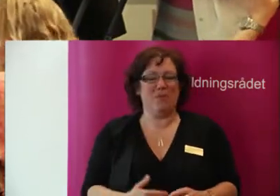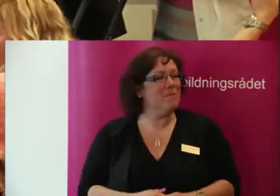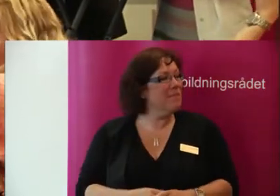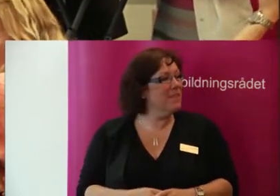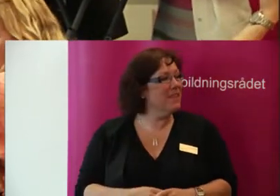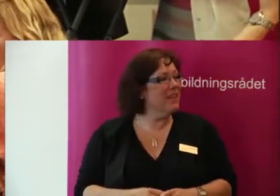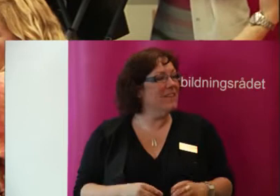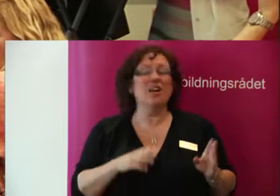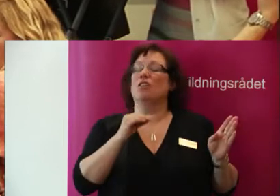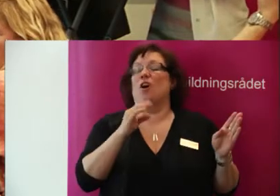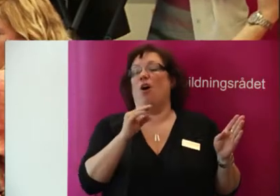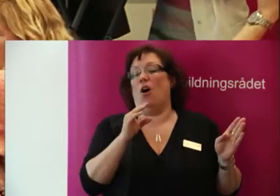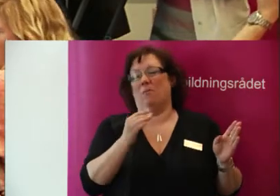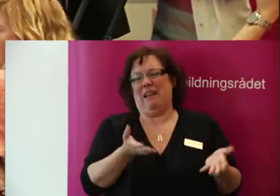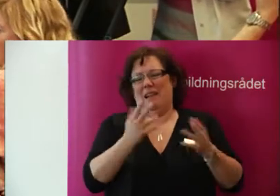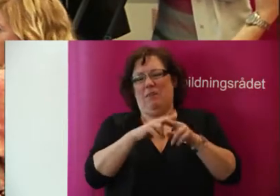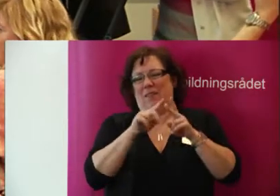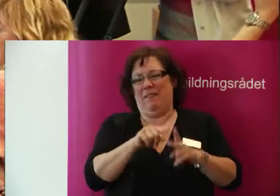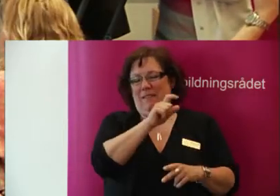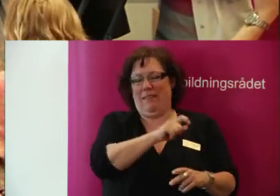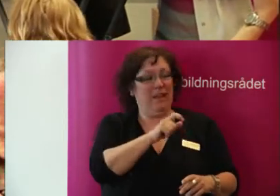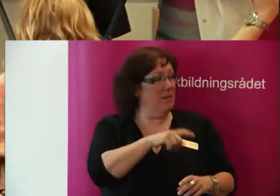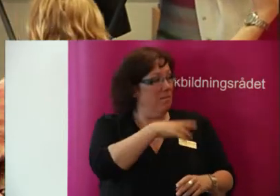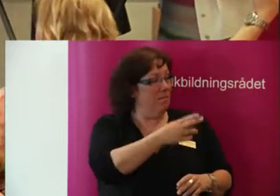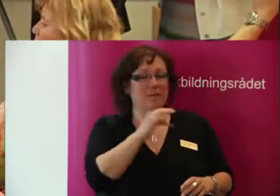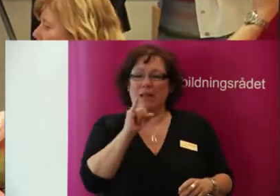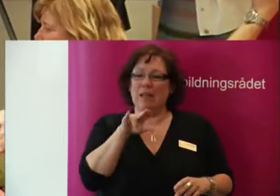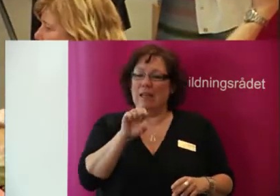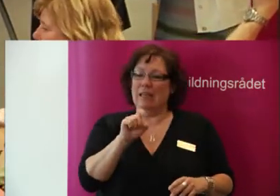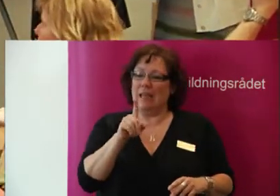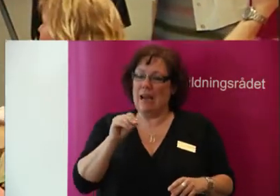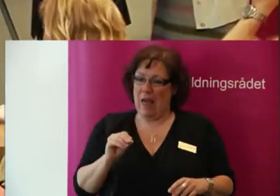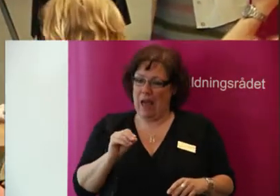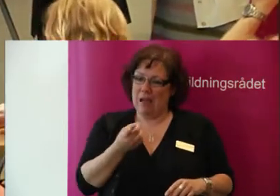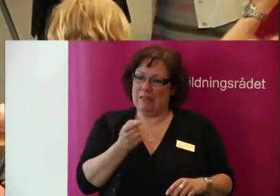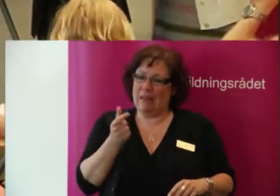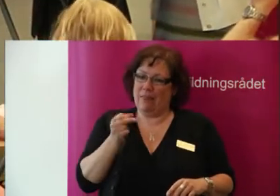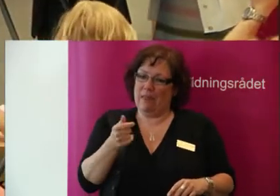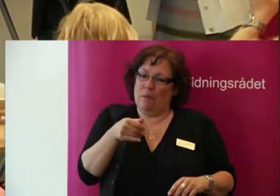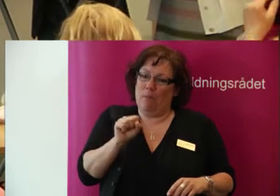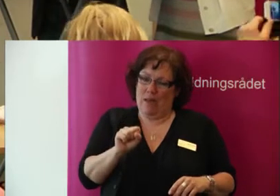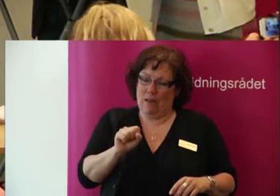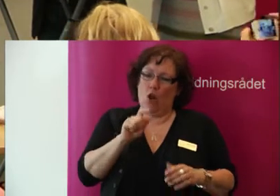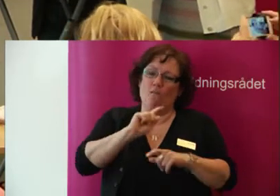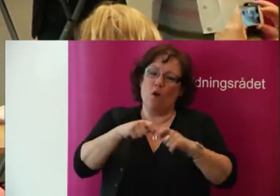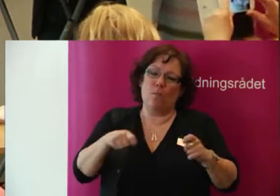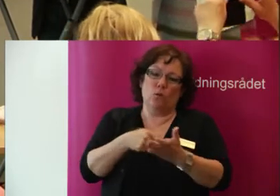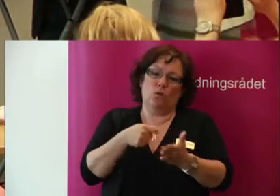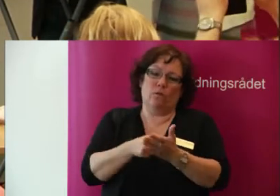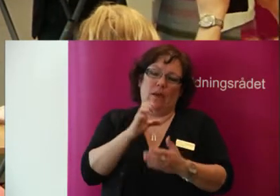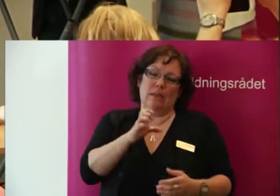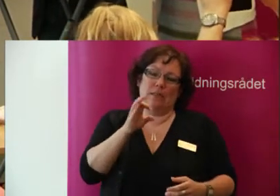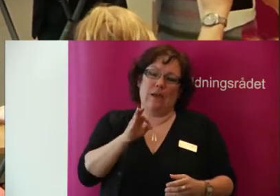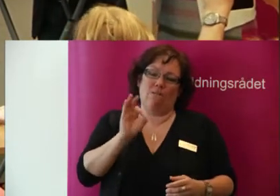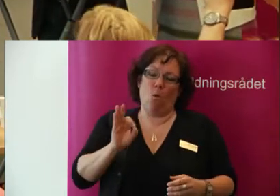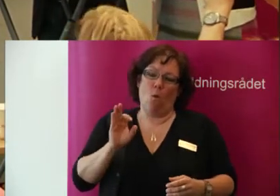ja, men det är lätt att känna igen dig. Nu är det Ingela. Ingela Zetterberg, förbundsordförande i